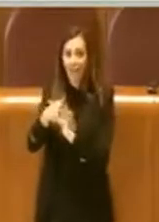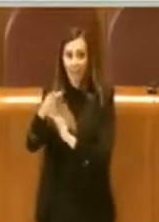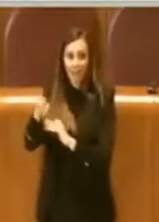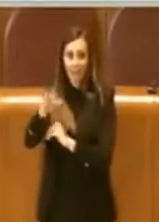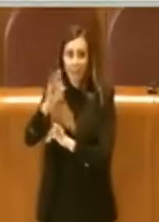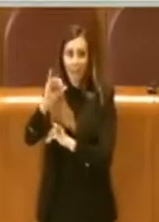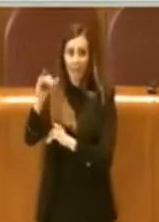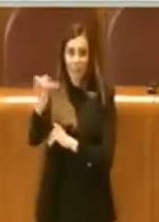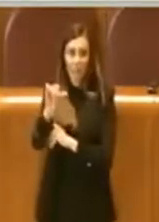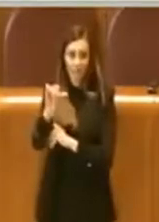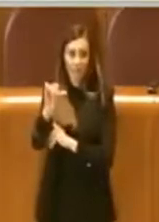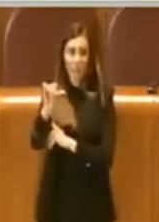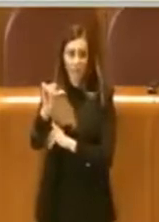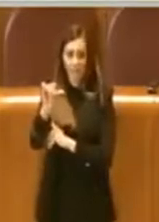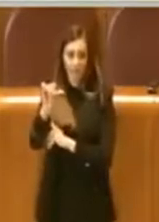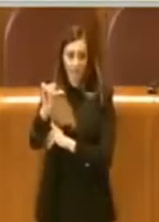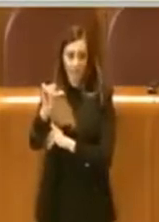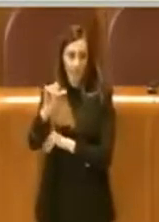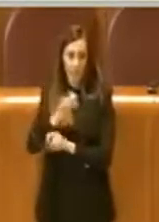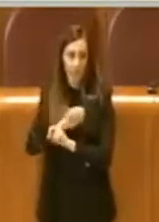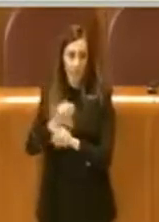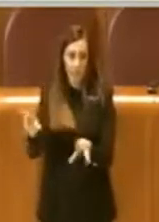come riconoscevamo giusto.